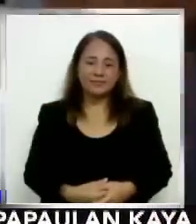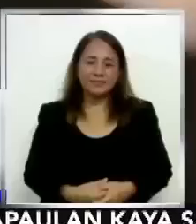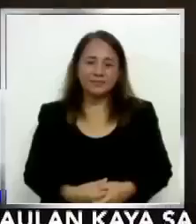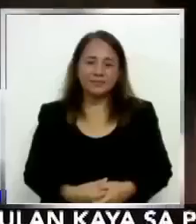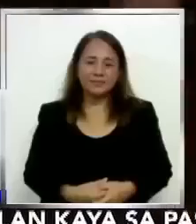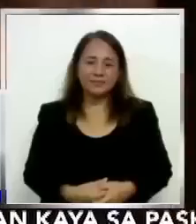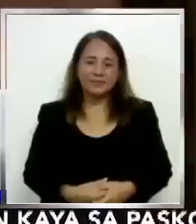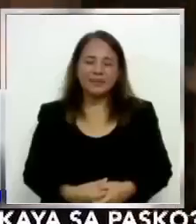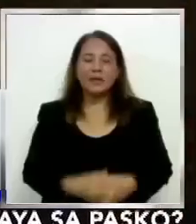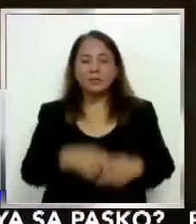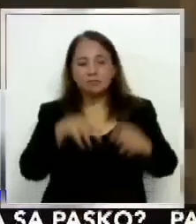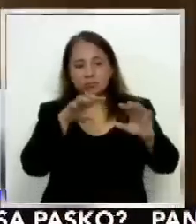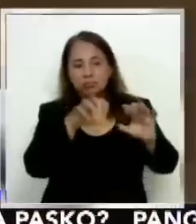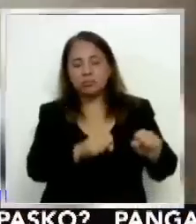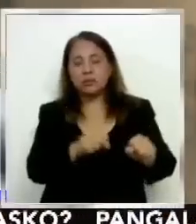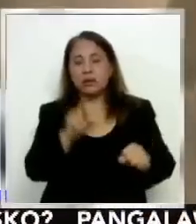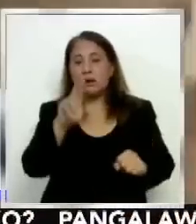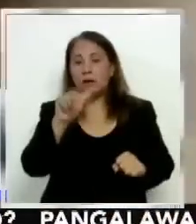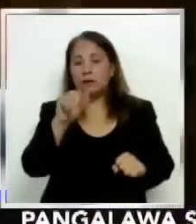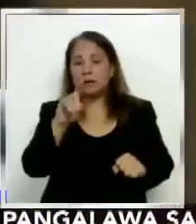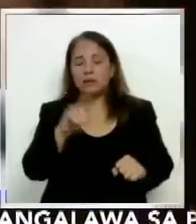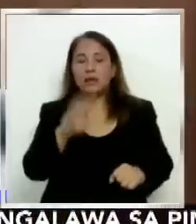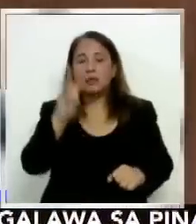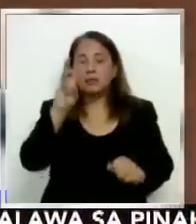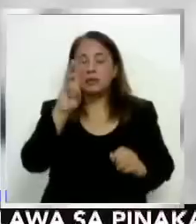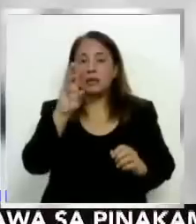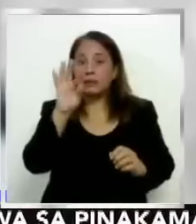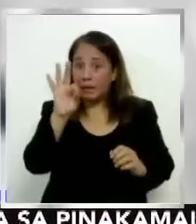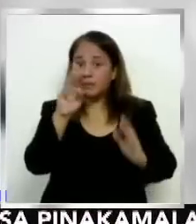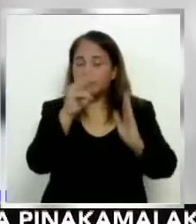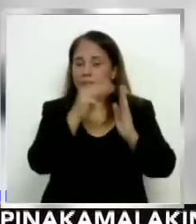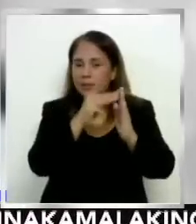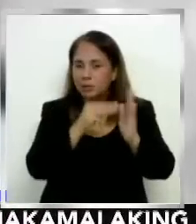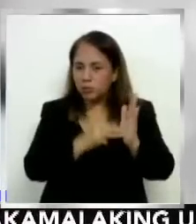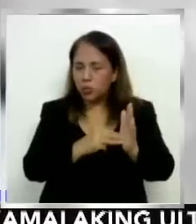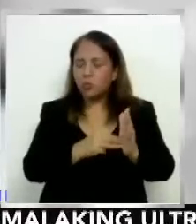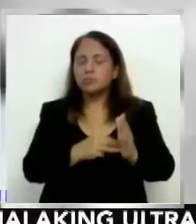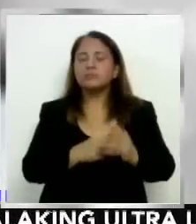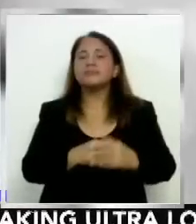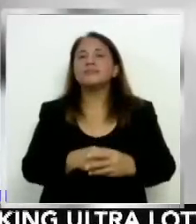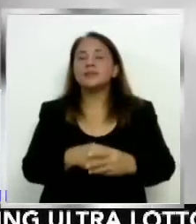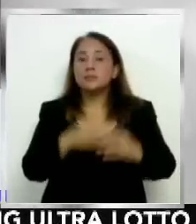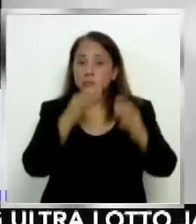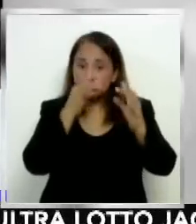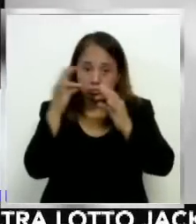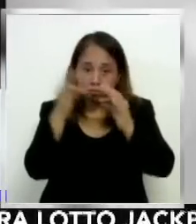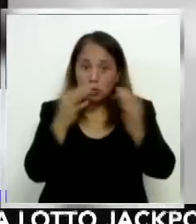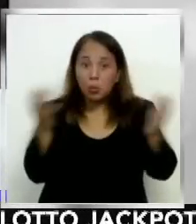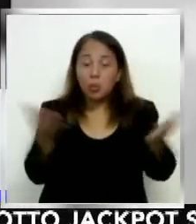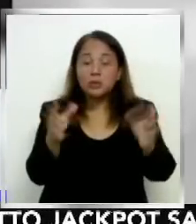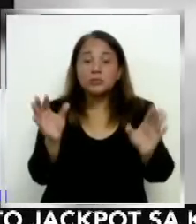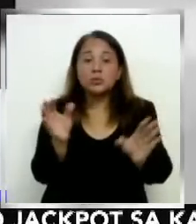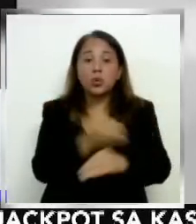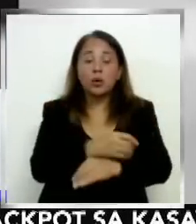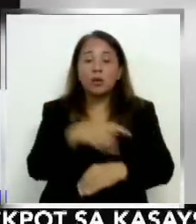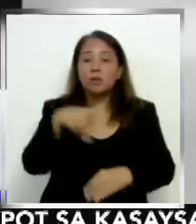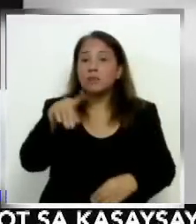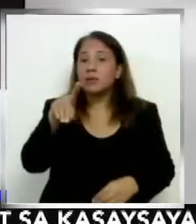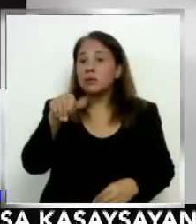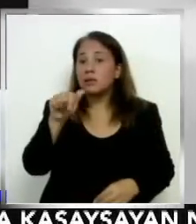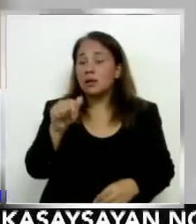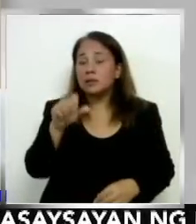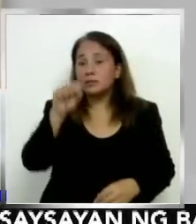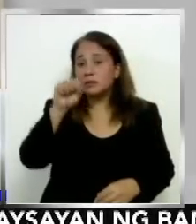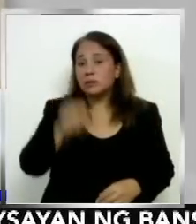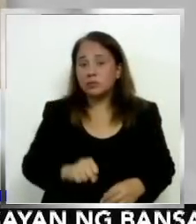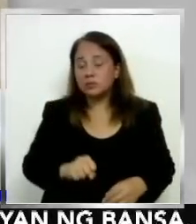kumpiskado sa isang raid ang 9 milyong pisong halaga ng iniinalang shabu sa mismong opisina ng PIDEA Southern District Office sa